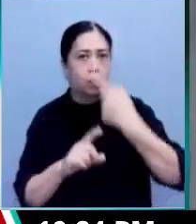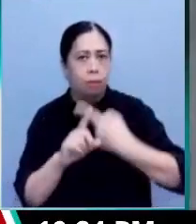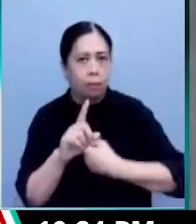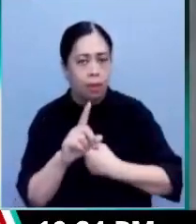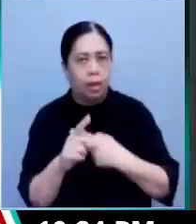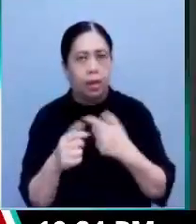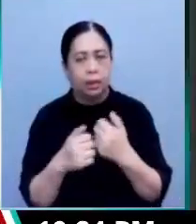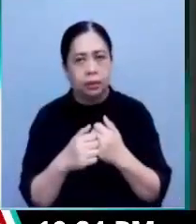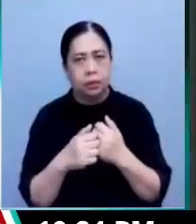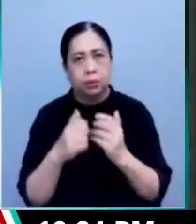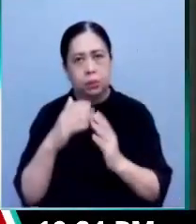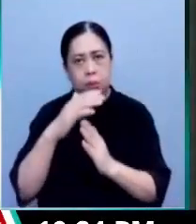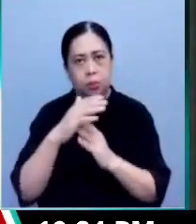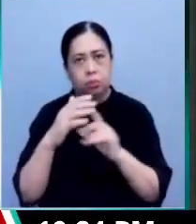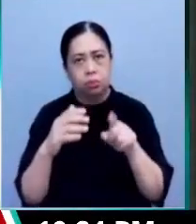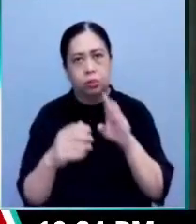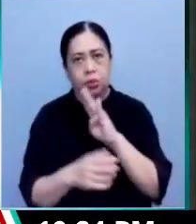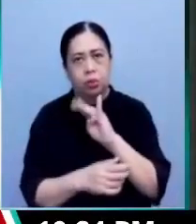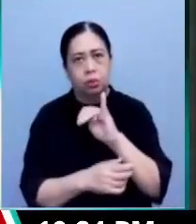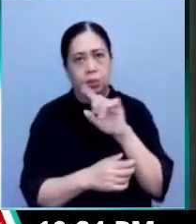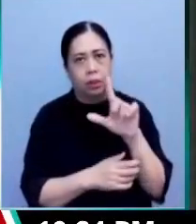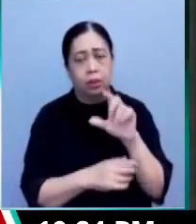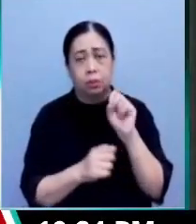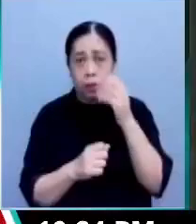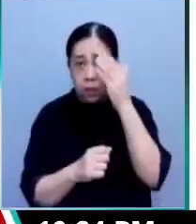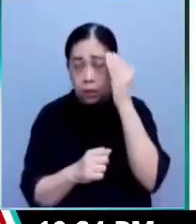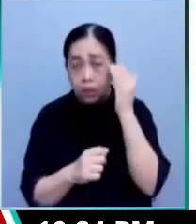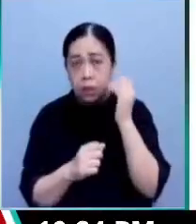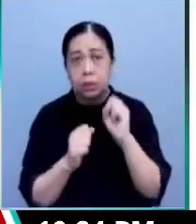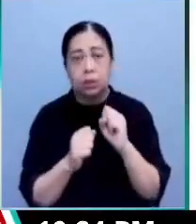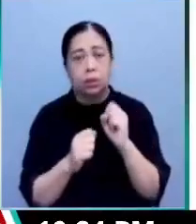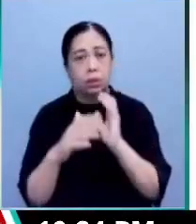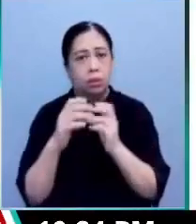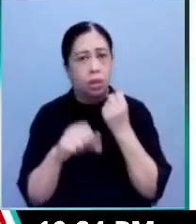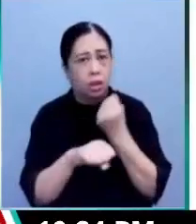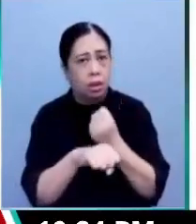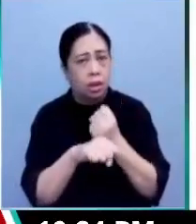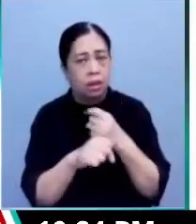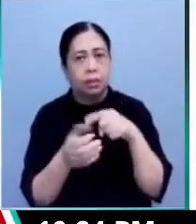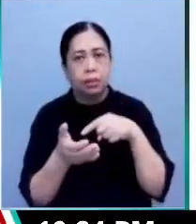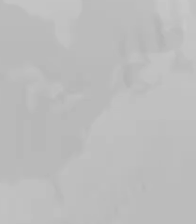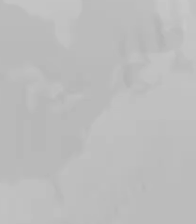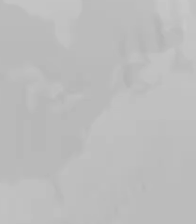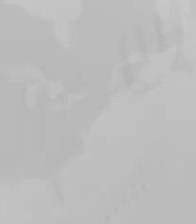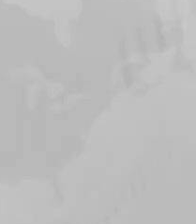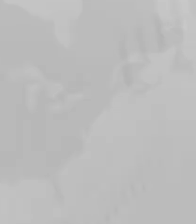ang bill. Pwede rin daw makiusap ang customer kung hirap sa pagbabayad ng tubig.